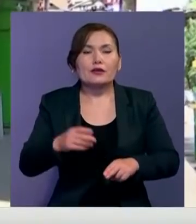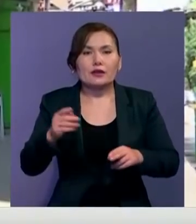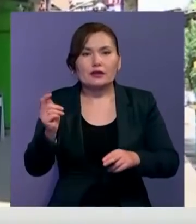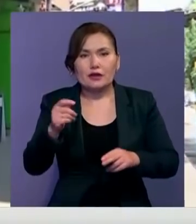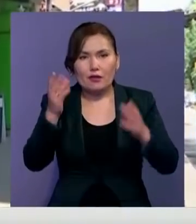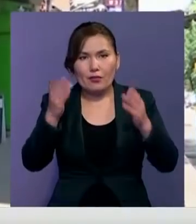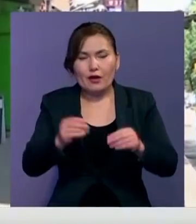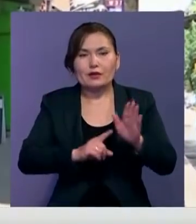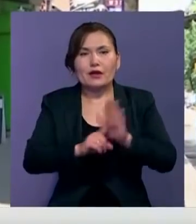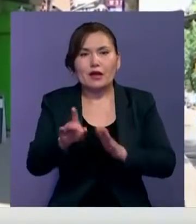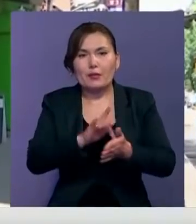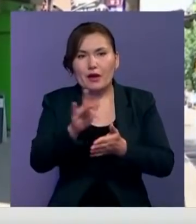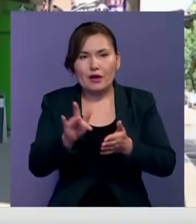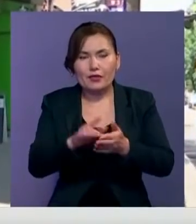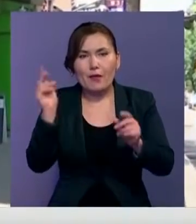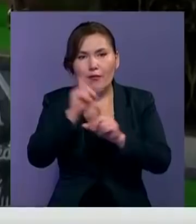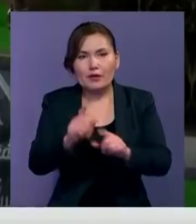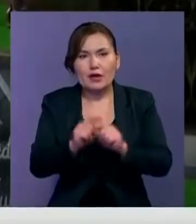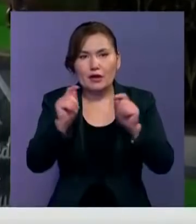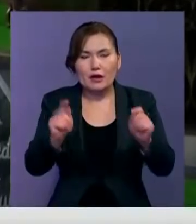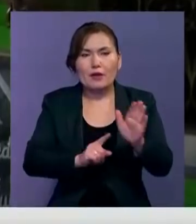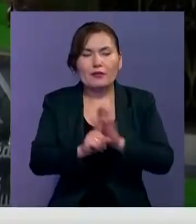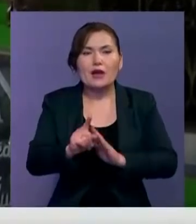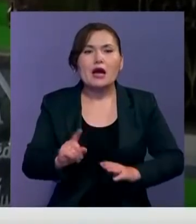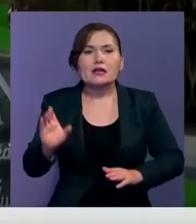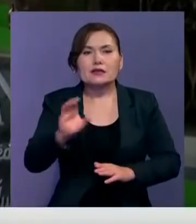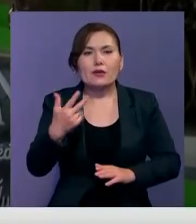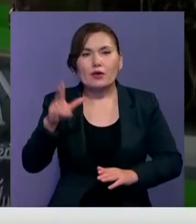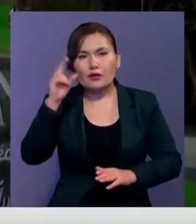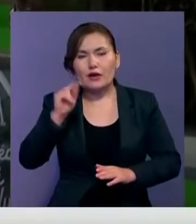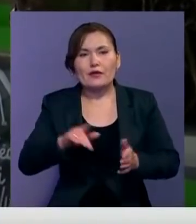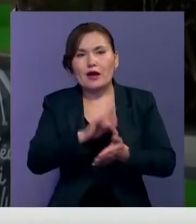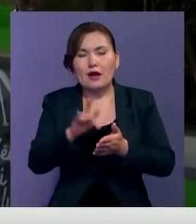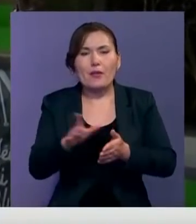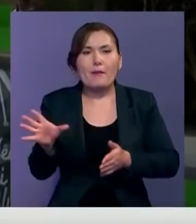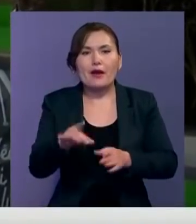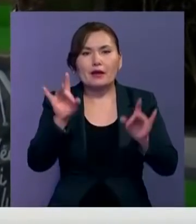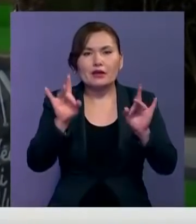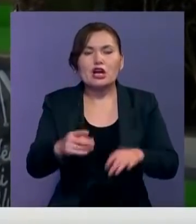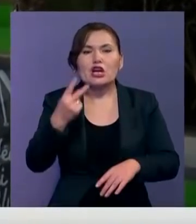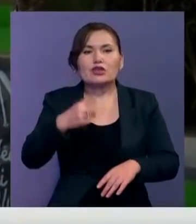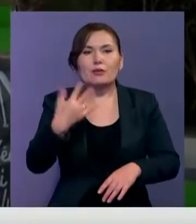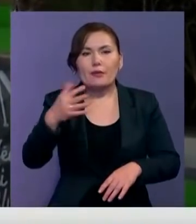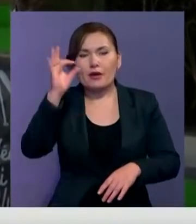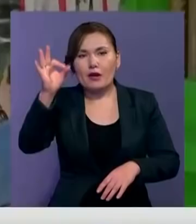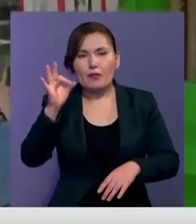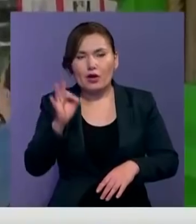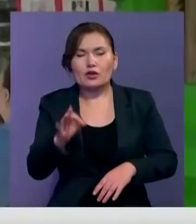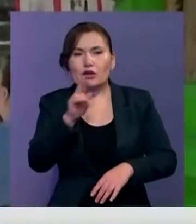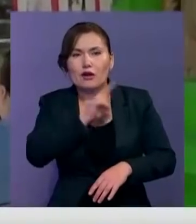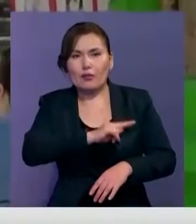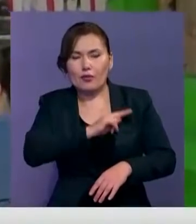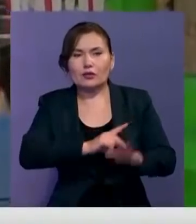Нью-Йорк қаласындағы бастауыш мектептер ашылса, қыркүйектің 30-нан бастап қаладағы барлық мейрамханалар 25%-тік мүмкіндікпен жұмыс